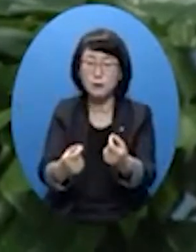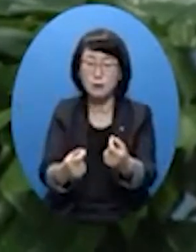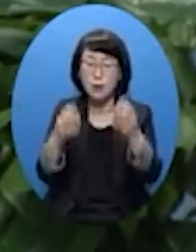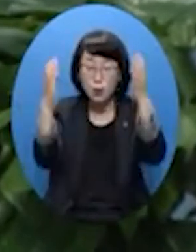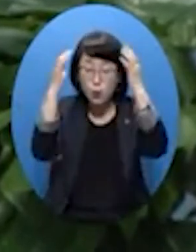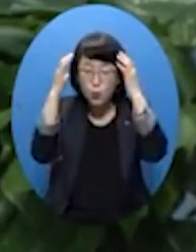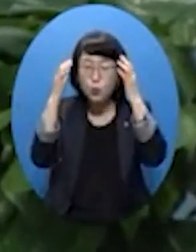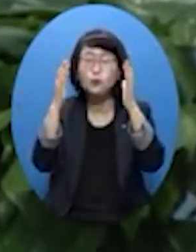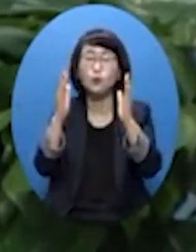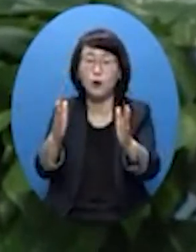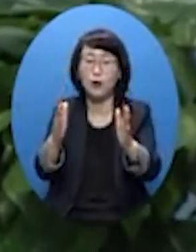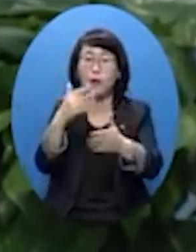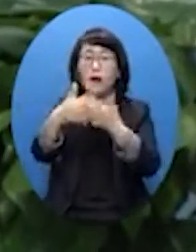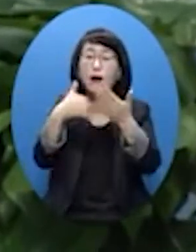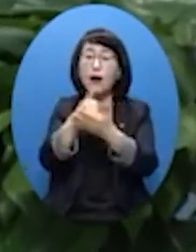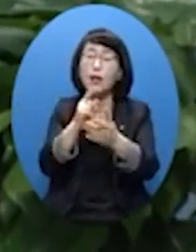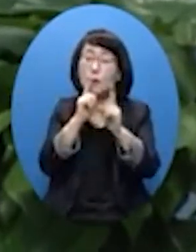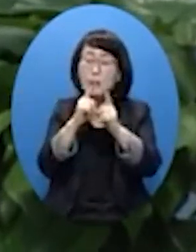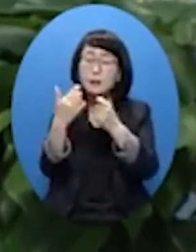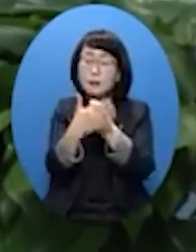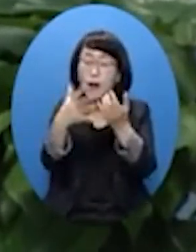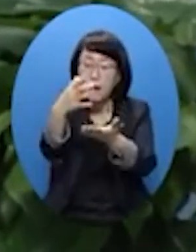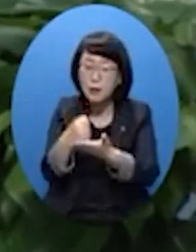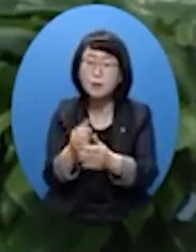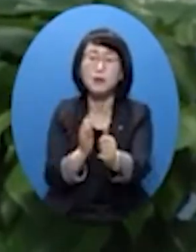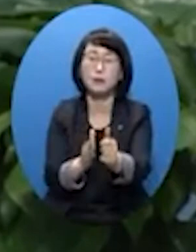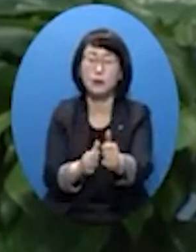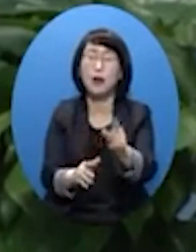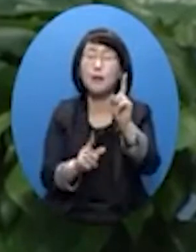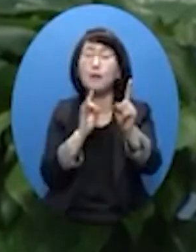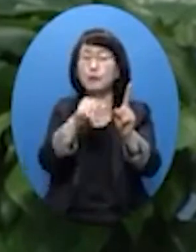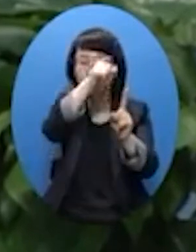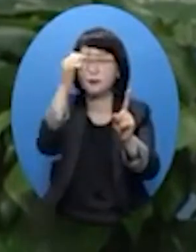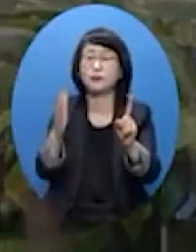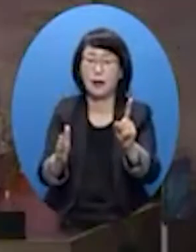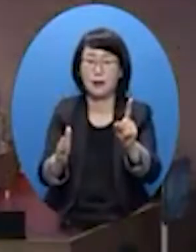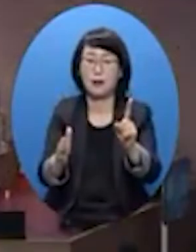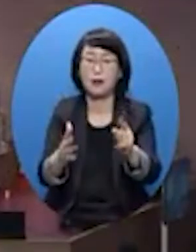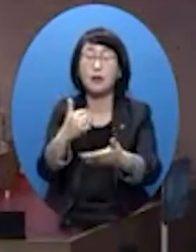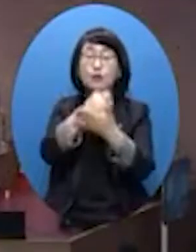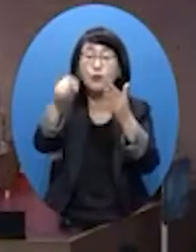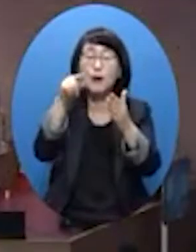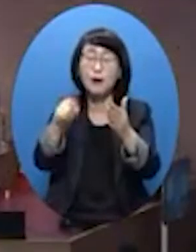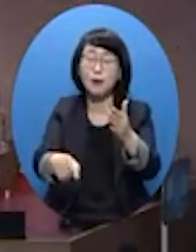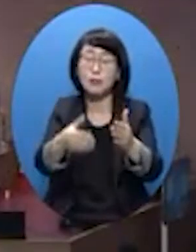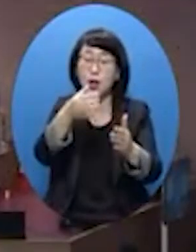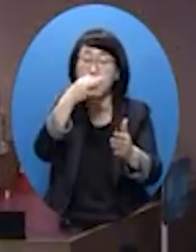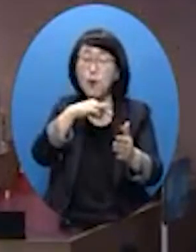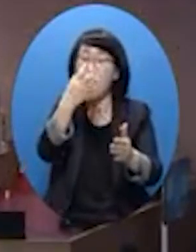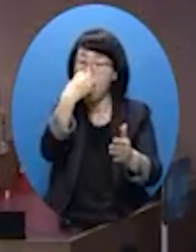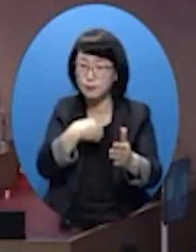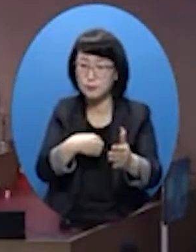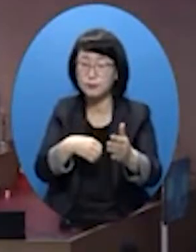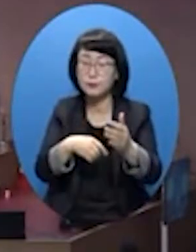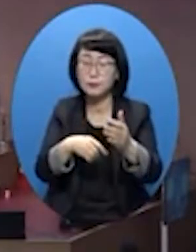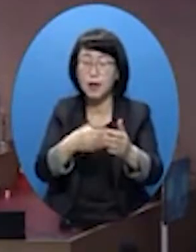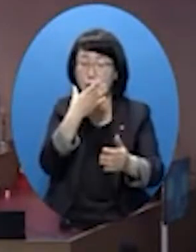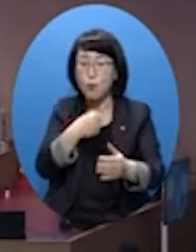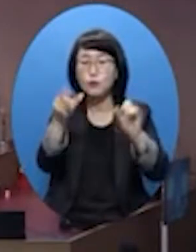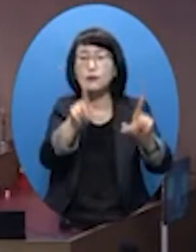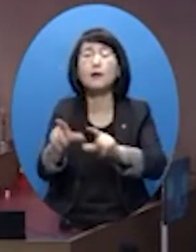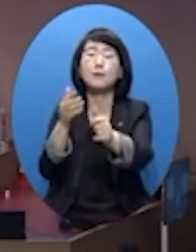살아가면서 말씀 하나로 살아가게 되기를 바랍니다 한번뿐인 인생입니다 주님 안에서 보람 있고 의미 있고 회복한 삶을 살아가게 되기를